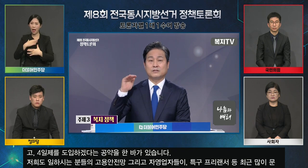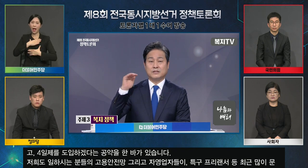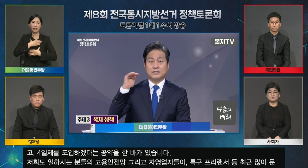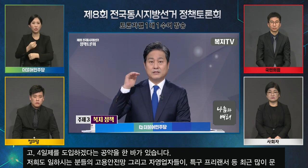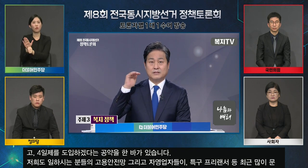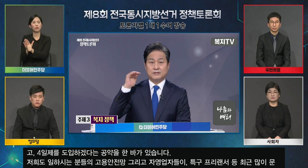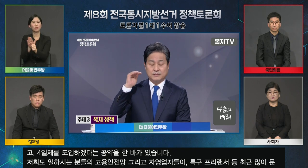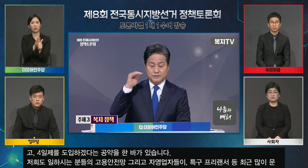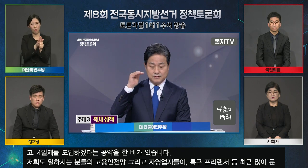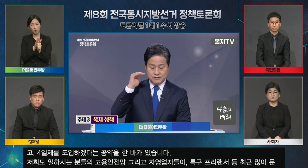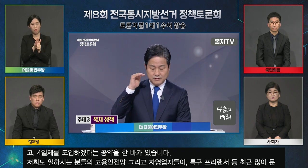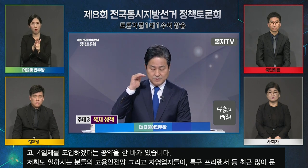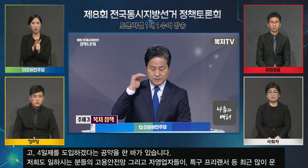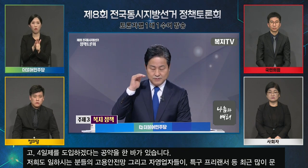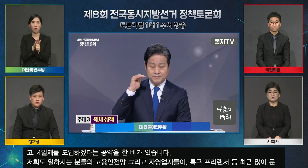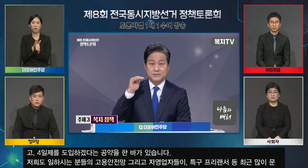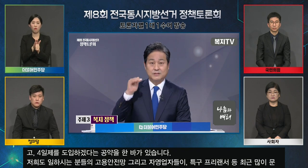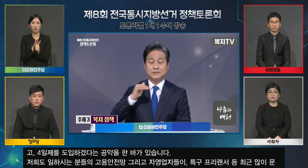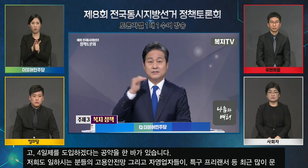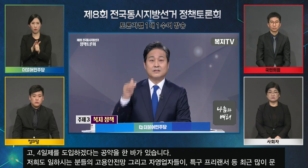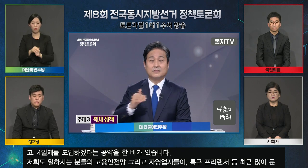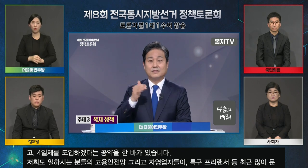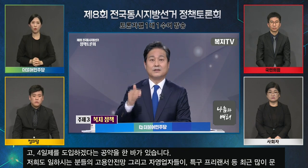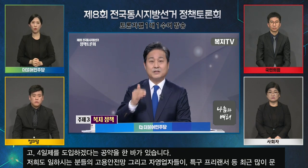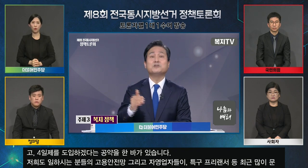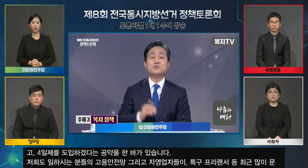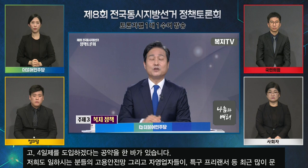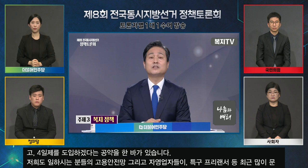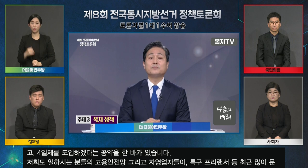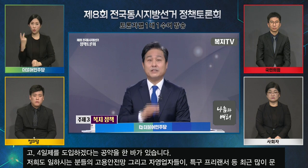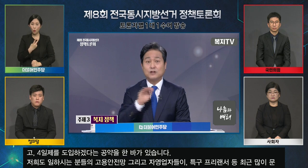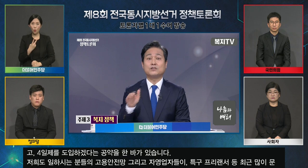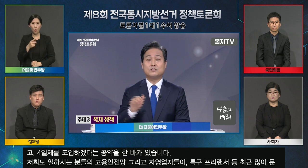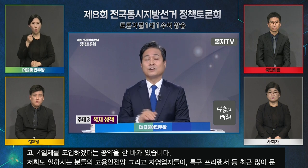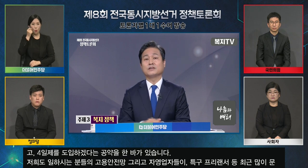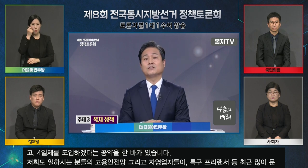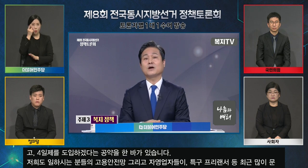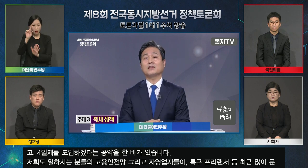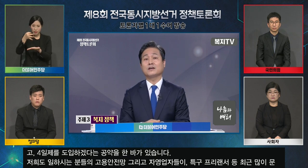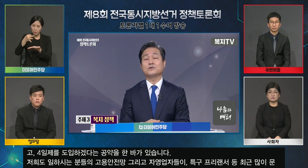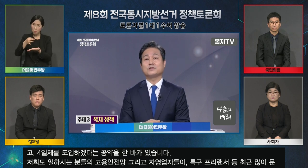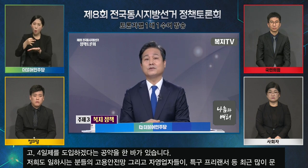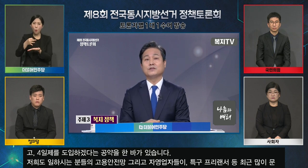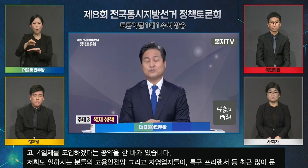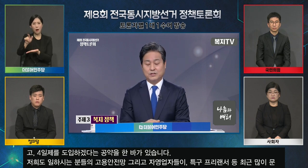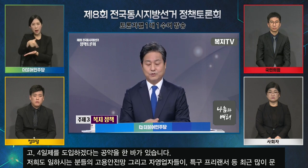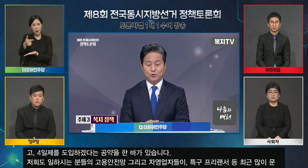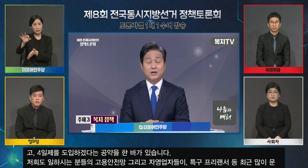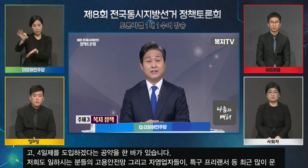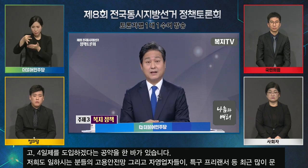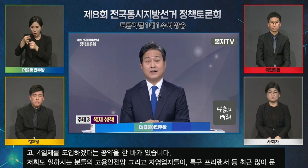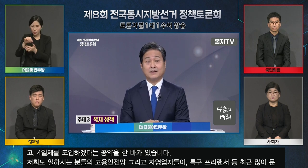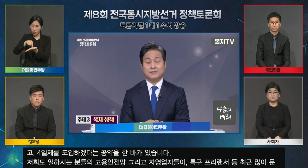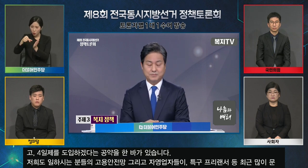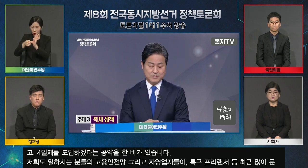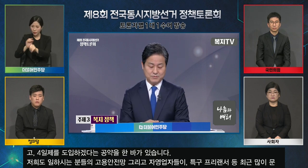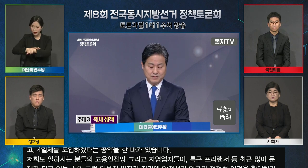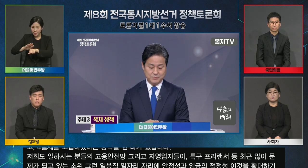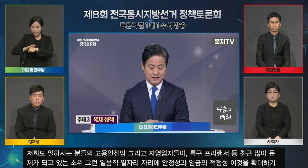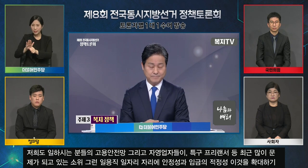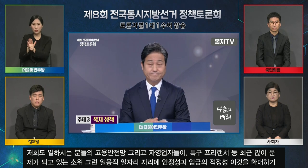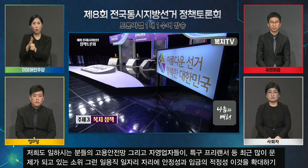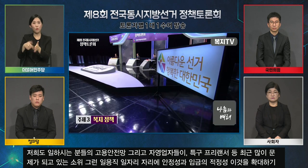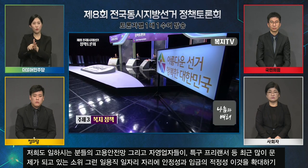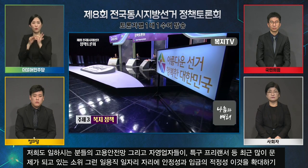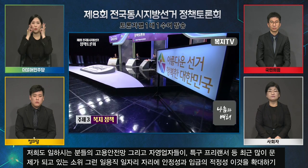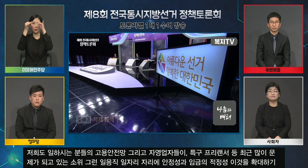임금의 적정성 이걸 확대하기 위해서 최대한 노력하겠다. 이런 말씀을